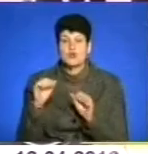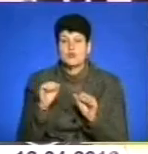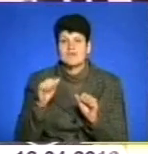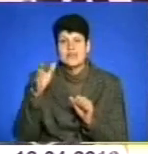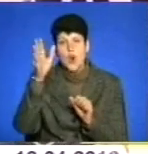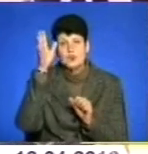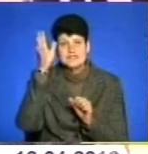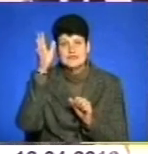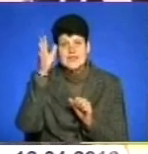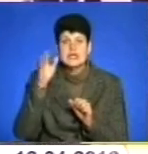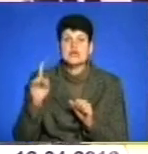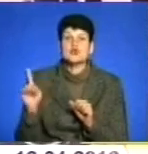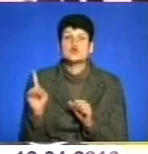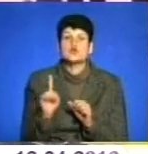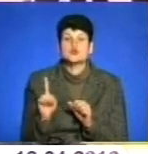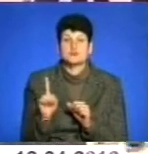освіти, щоб